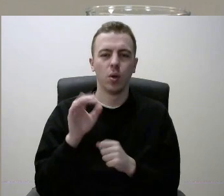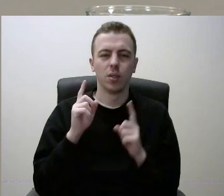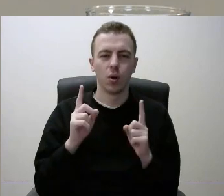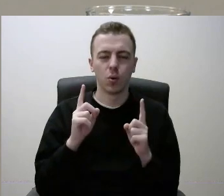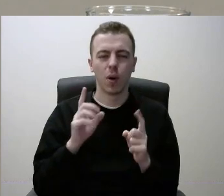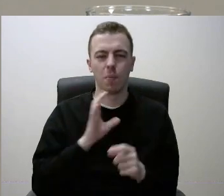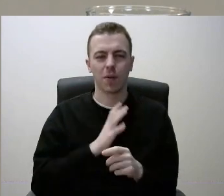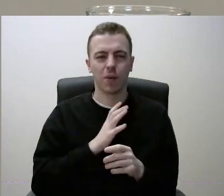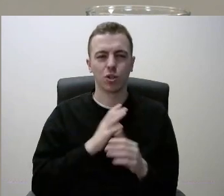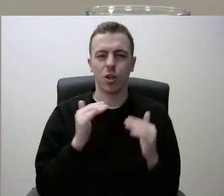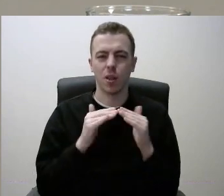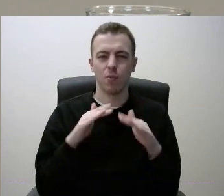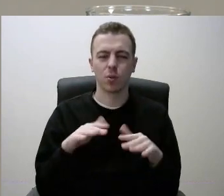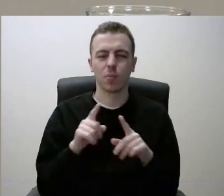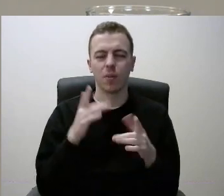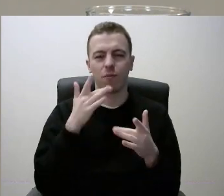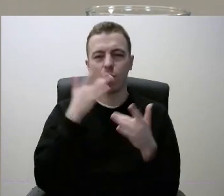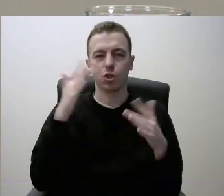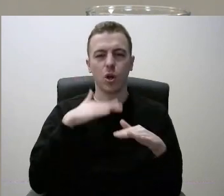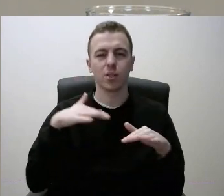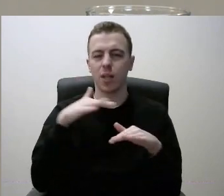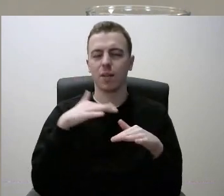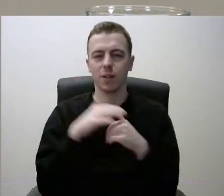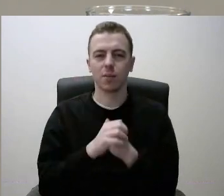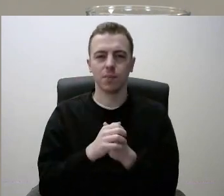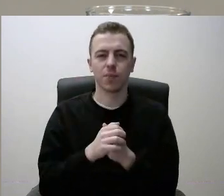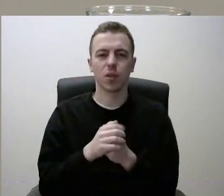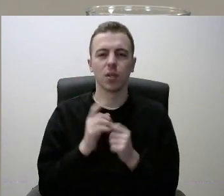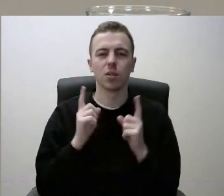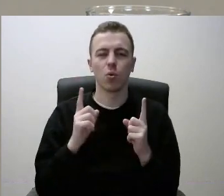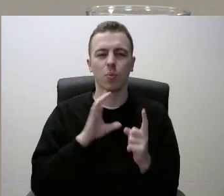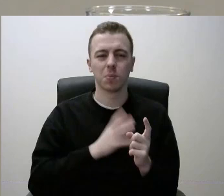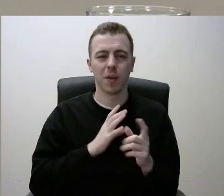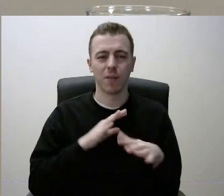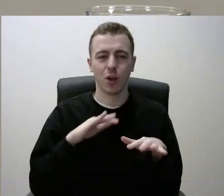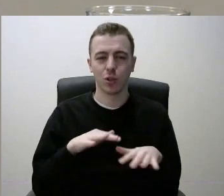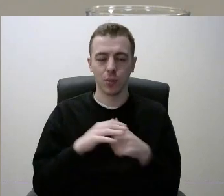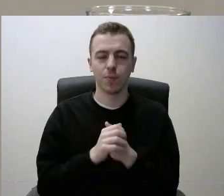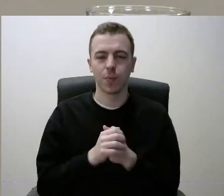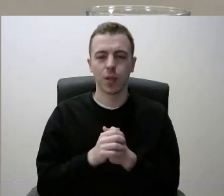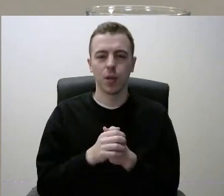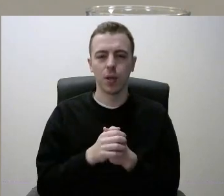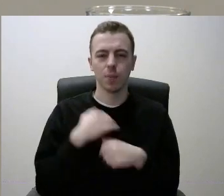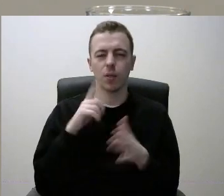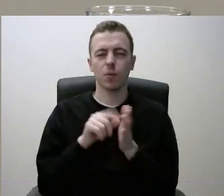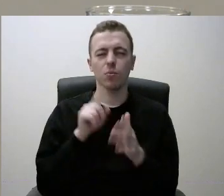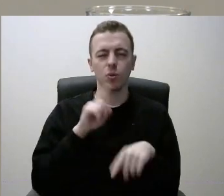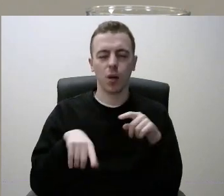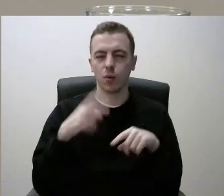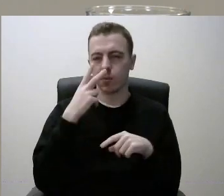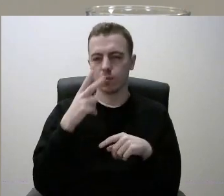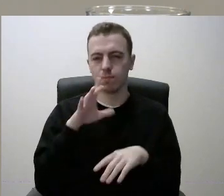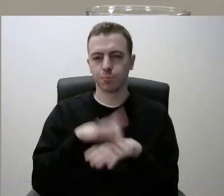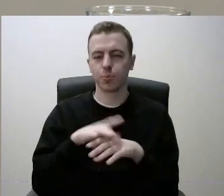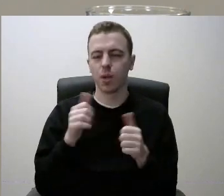privačiai namuose ir saugumą viešosios erdvėse. Saugumas privačiai, tai mes turime laiku pastebėti artimoje